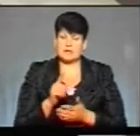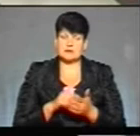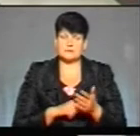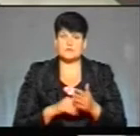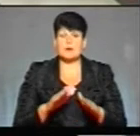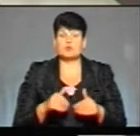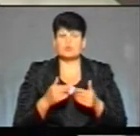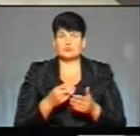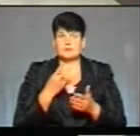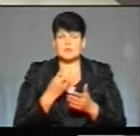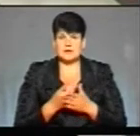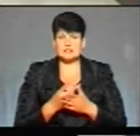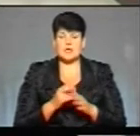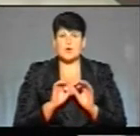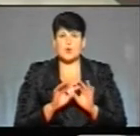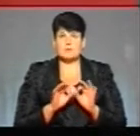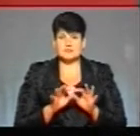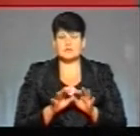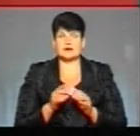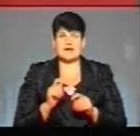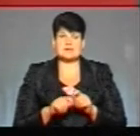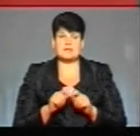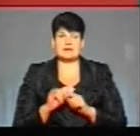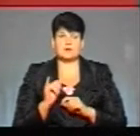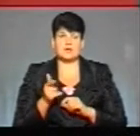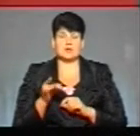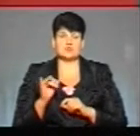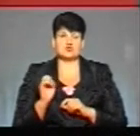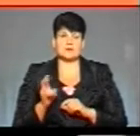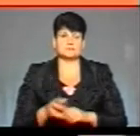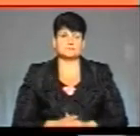пропоную переглянути коментар експерта Ігоря Гірчака.